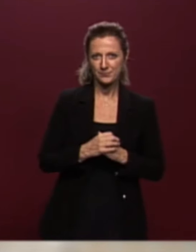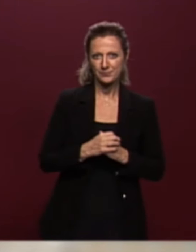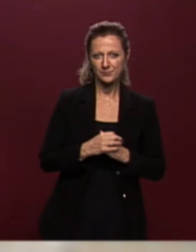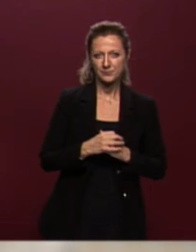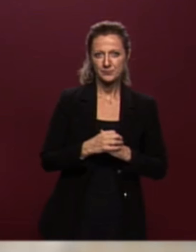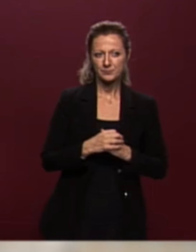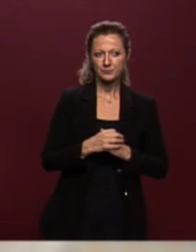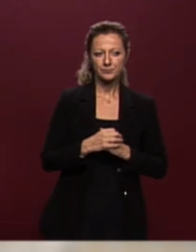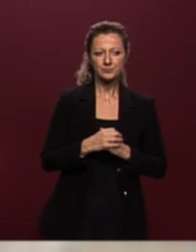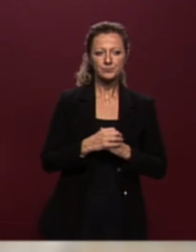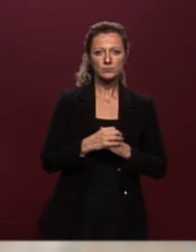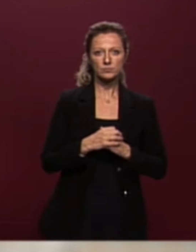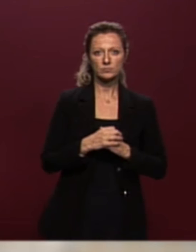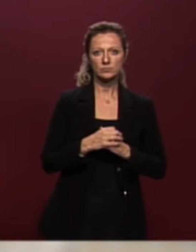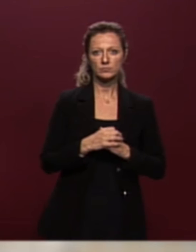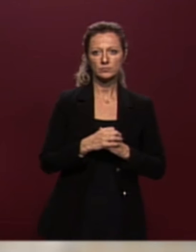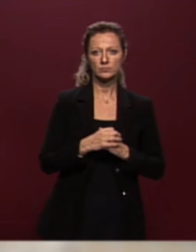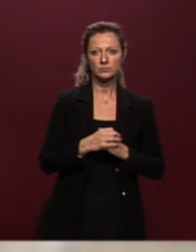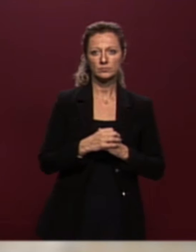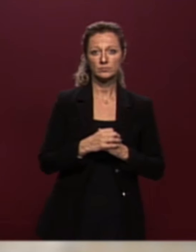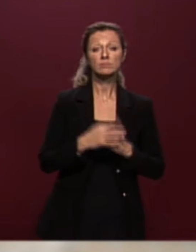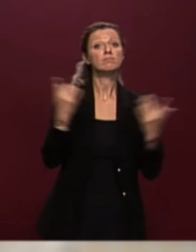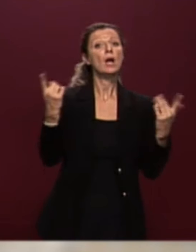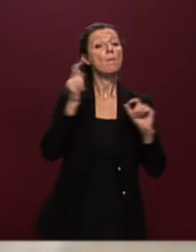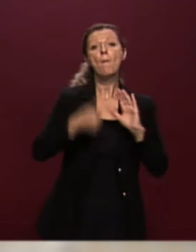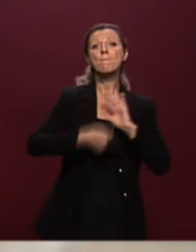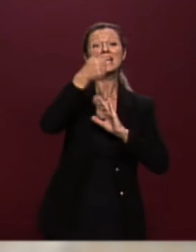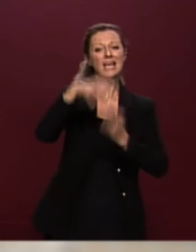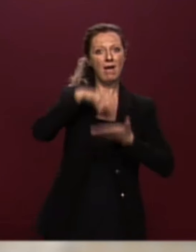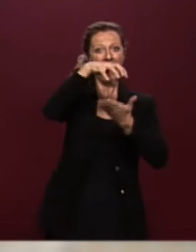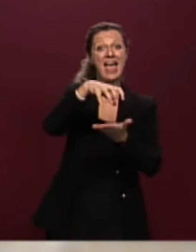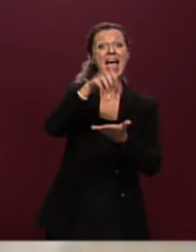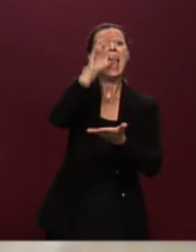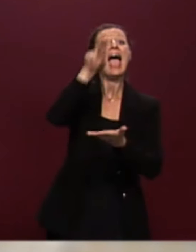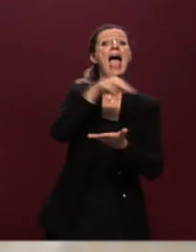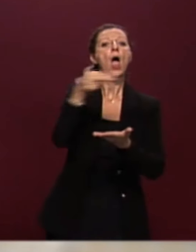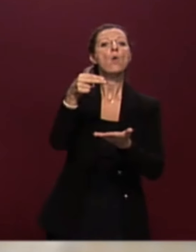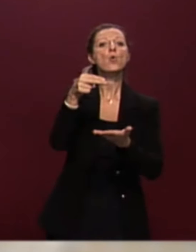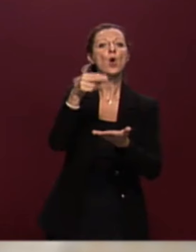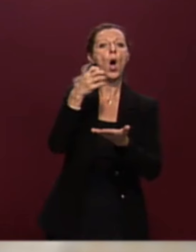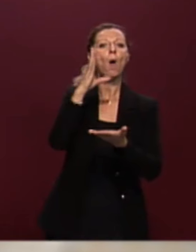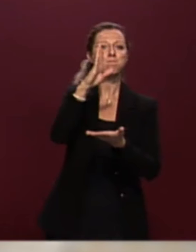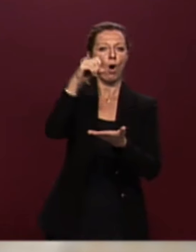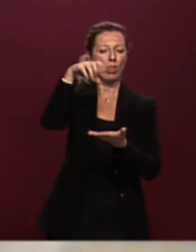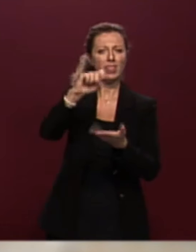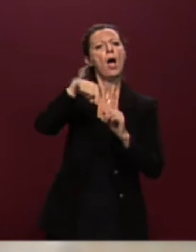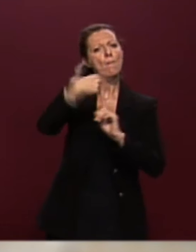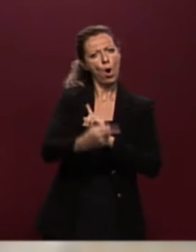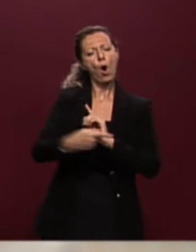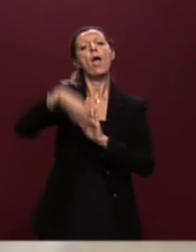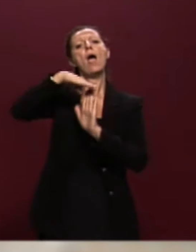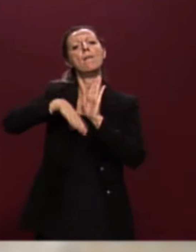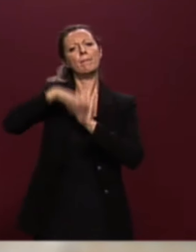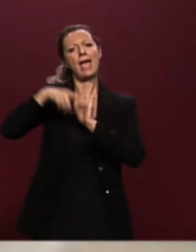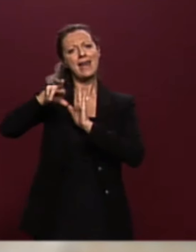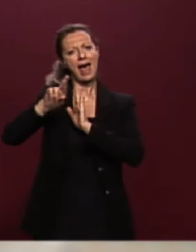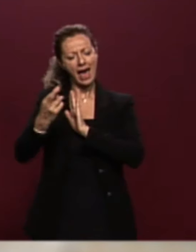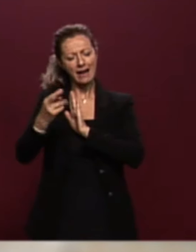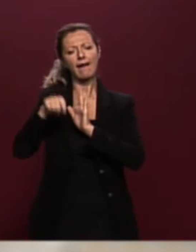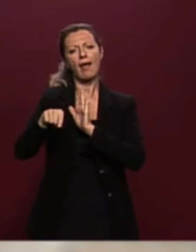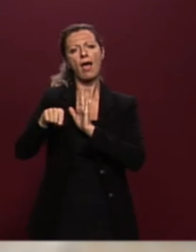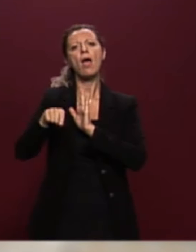stata la prima emissione di Eurobond, poi seguita dal programma di ripresa e